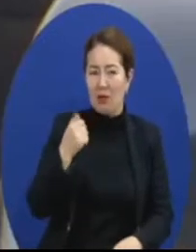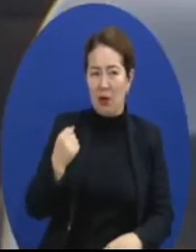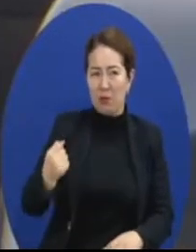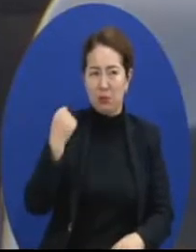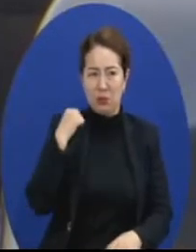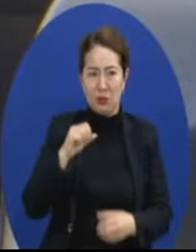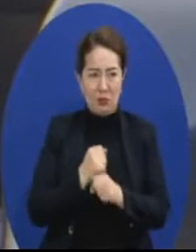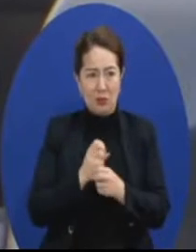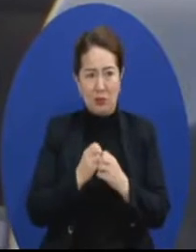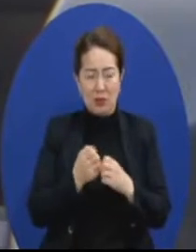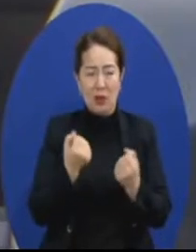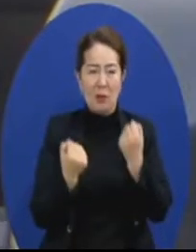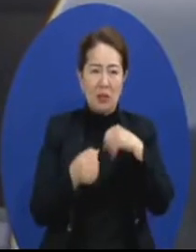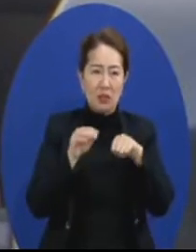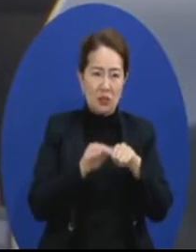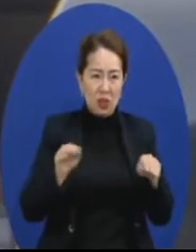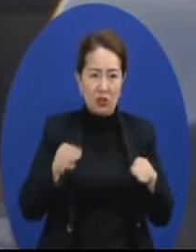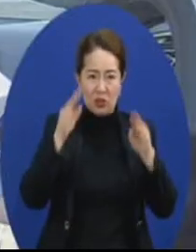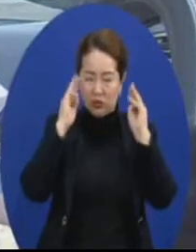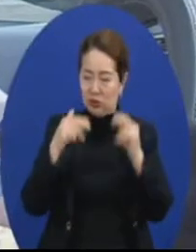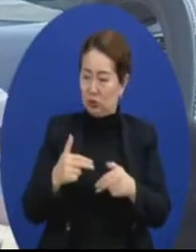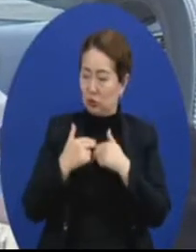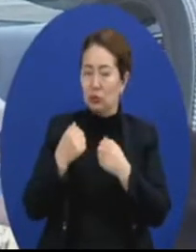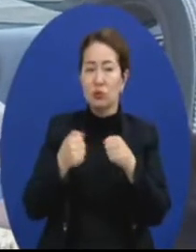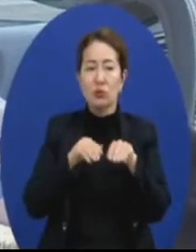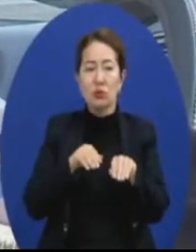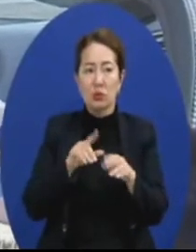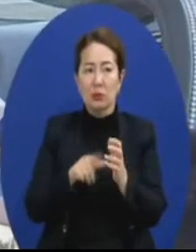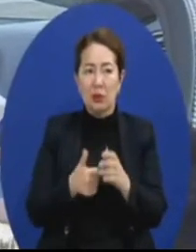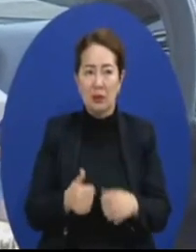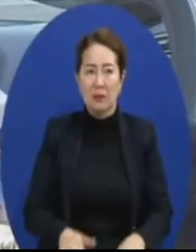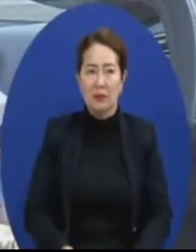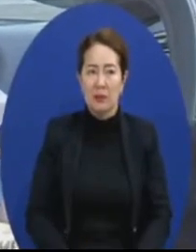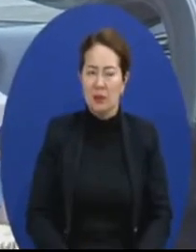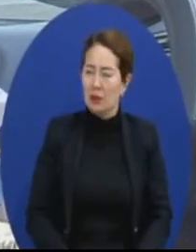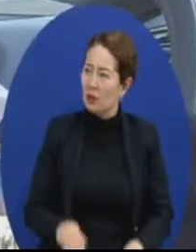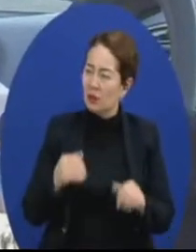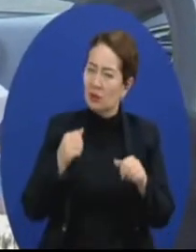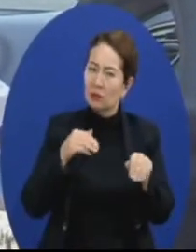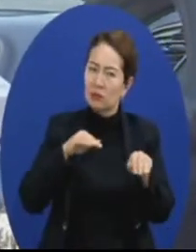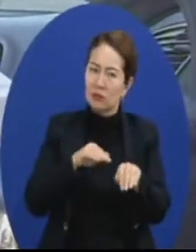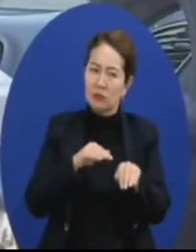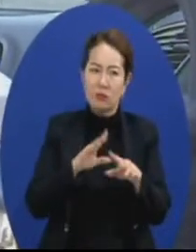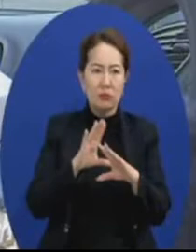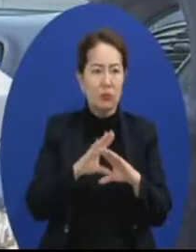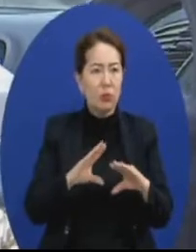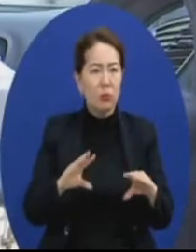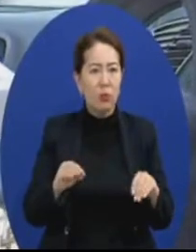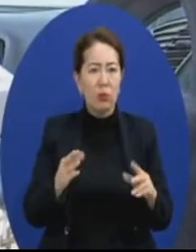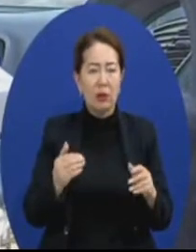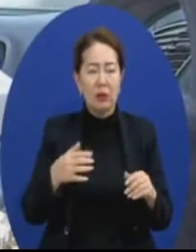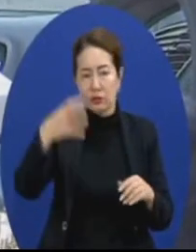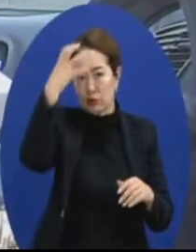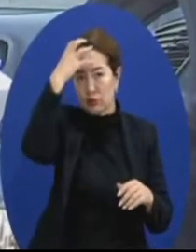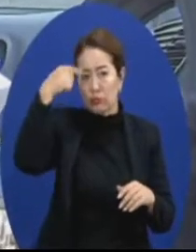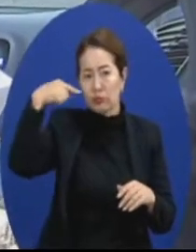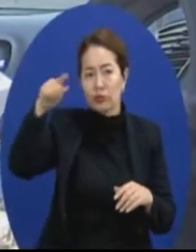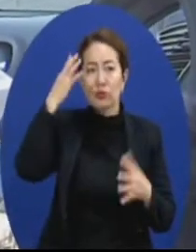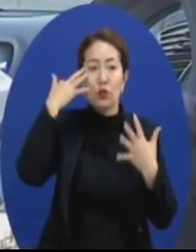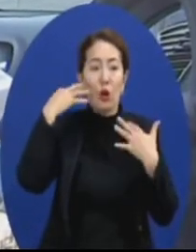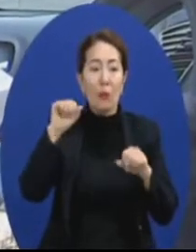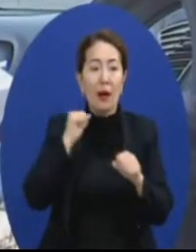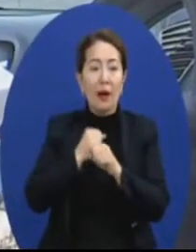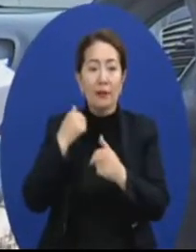байхад гордоод байж тээ. Зогсоолоо сайн шийдэж өгч үл тэгэл төвчээр нь багсан да. Адаа тийм төвжрэл боруулахад ер нь тэгэл нэг төр засгийн